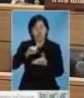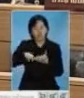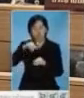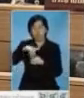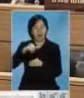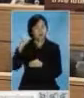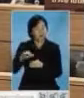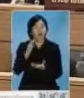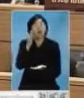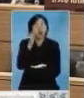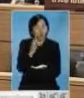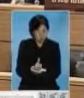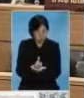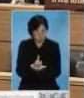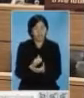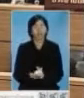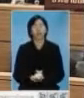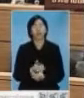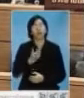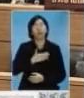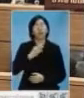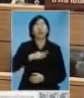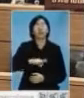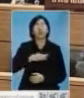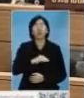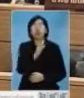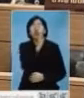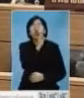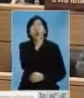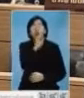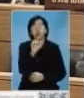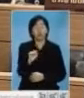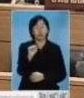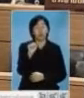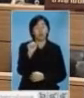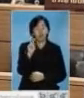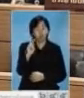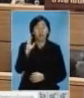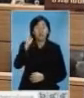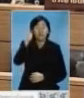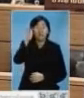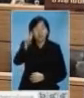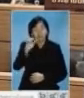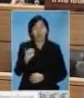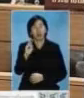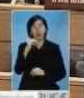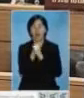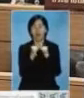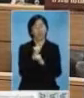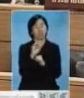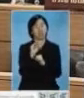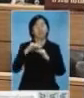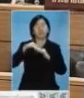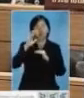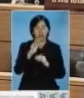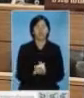ได้ต้องเว้นวรรคและผมเห็นด้วยอย่างยิ่งถ้าหากจะมีวุฒิสมาชิกในวันข้างหน้ากำหนดอายุ40ปีเป็นอย่างน้